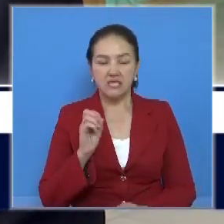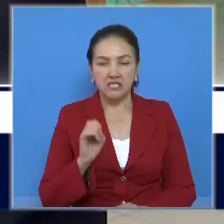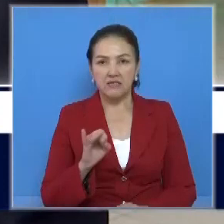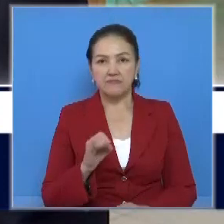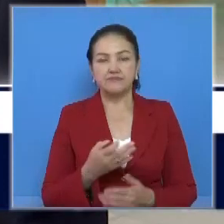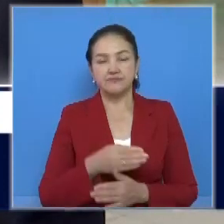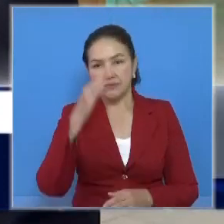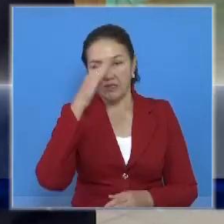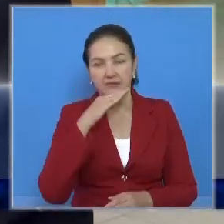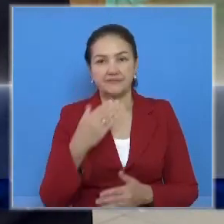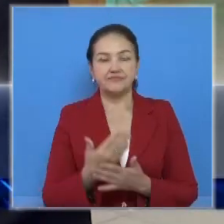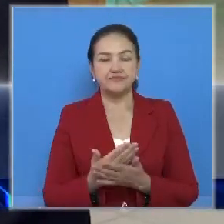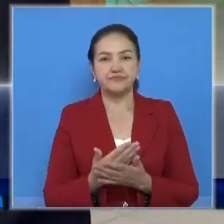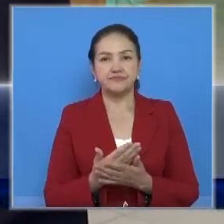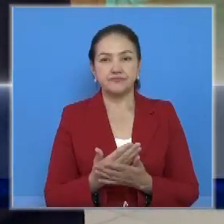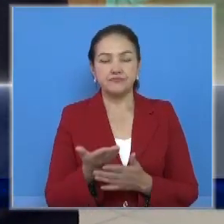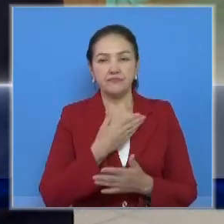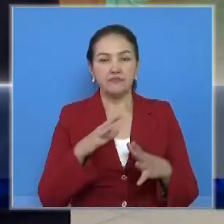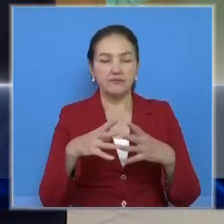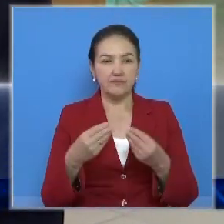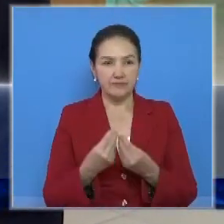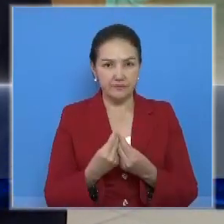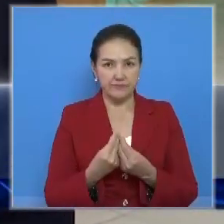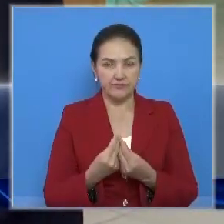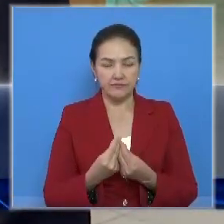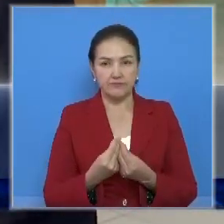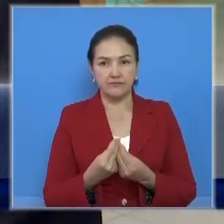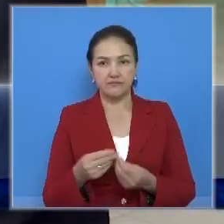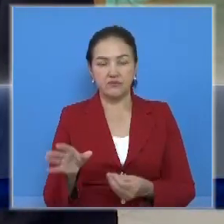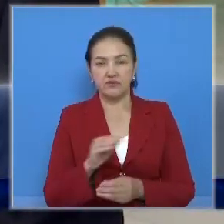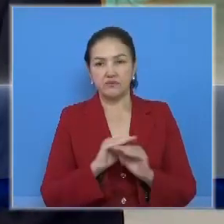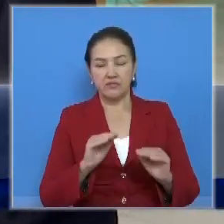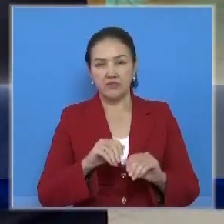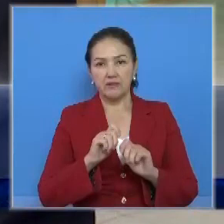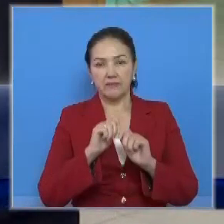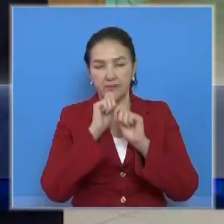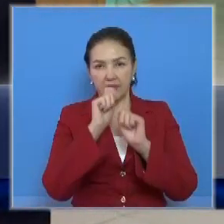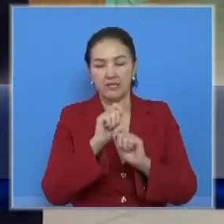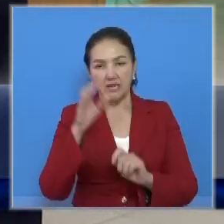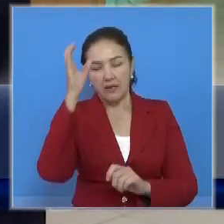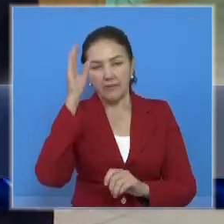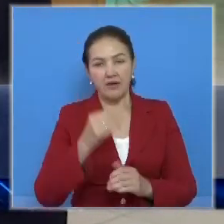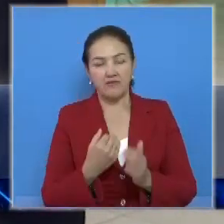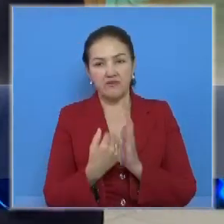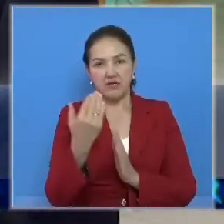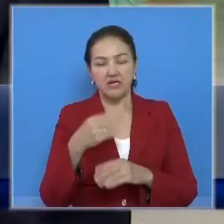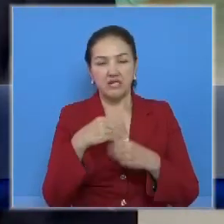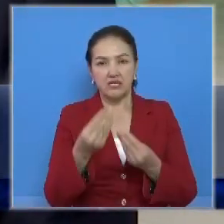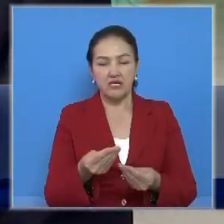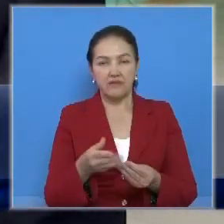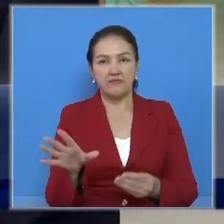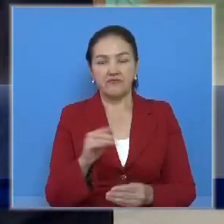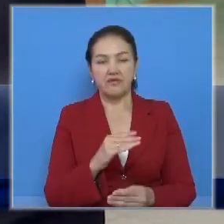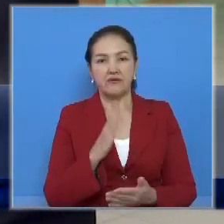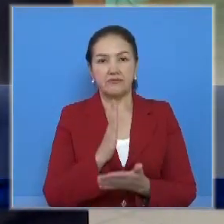Он практически в нашей семье всем детям дал свое образование. Мы практически все